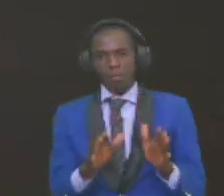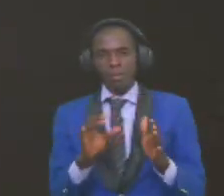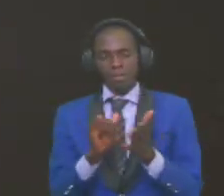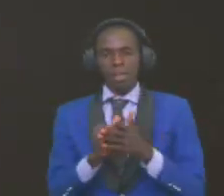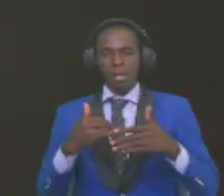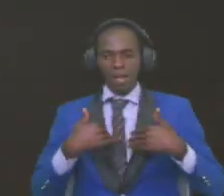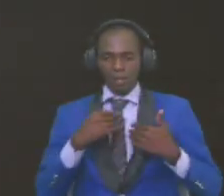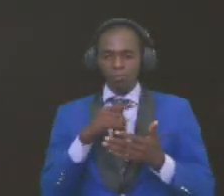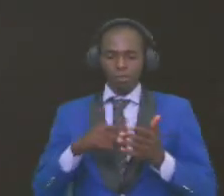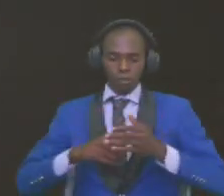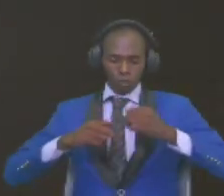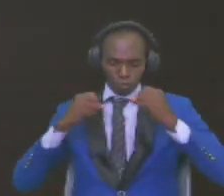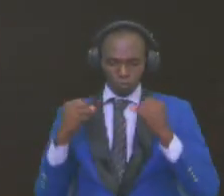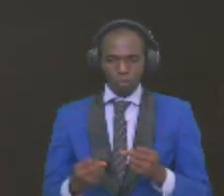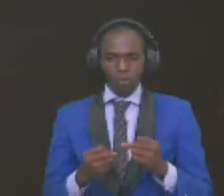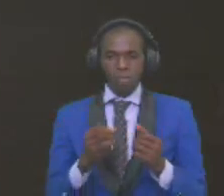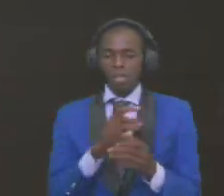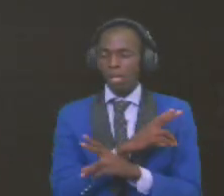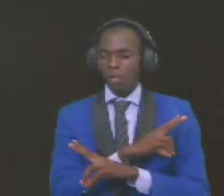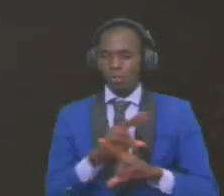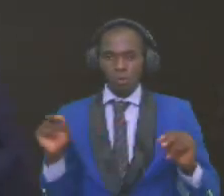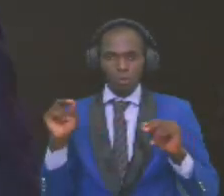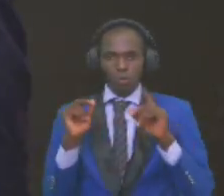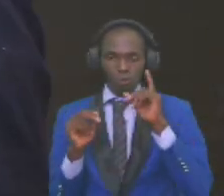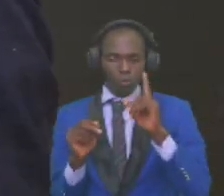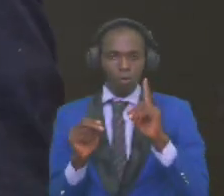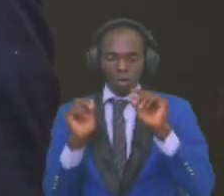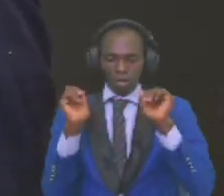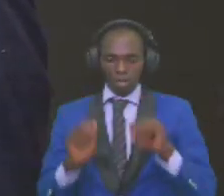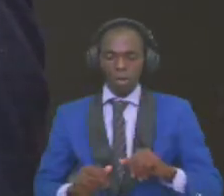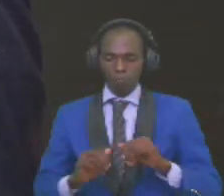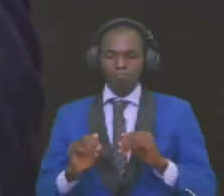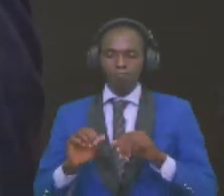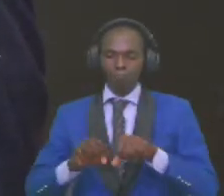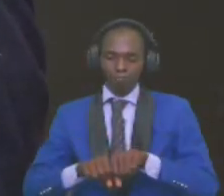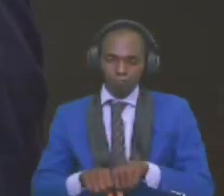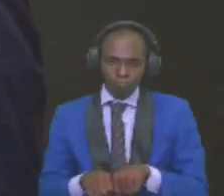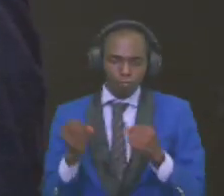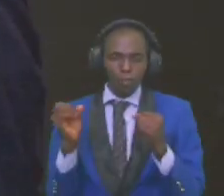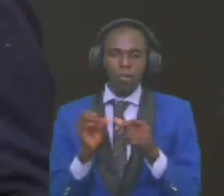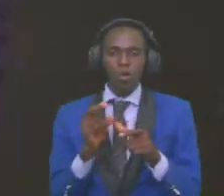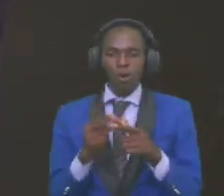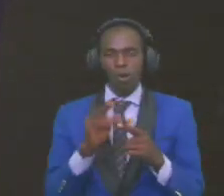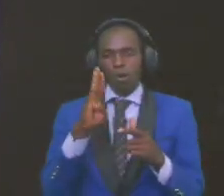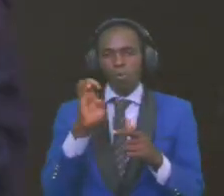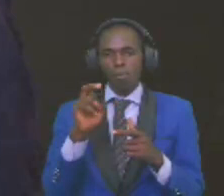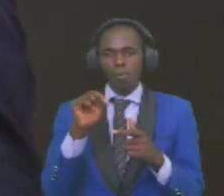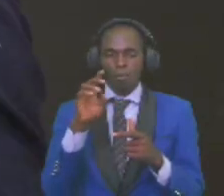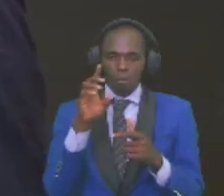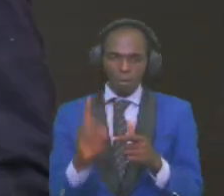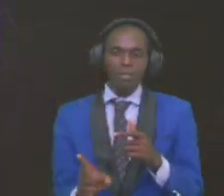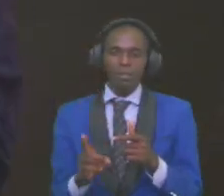femmes bien de véritables colonnes 29 balles peuvent personne ne peut couper